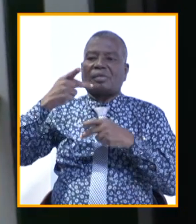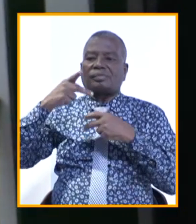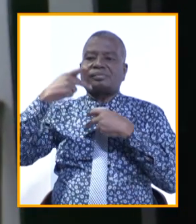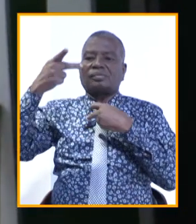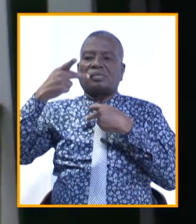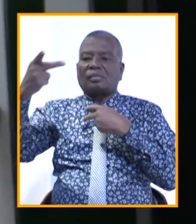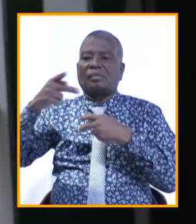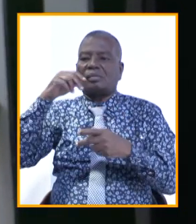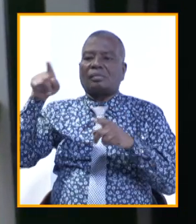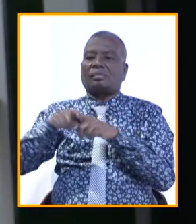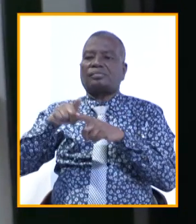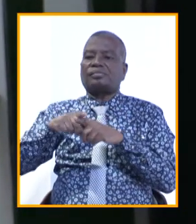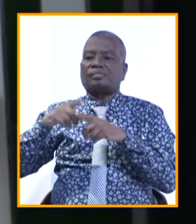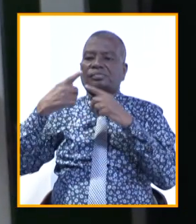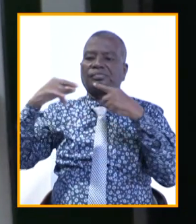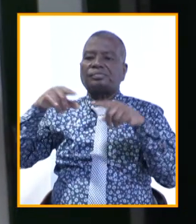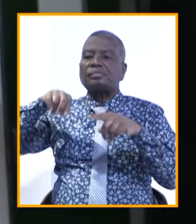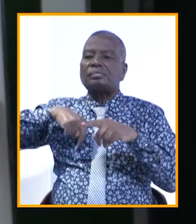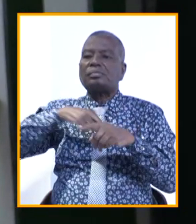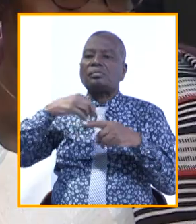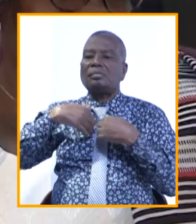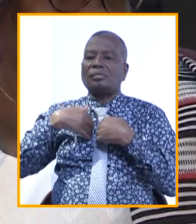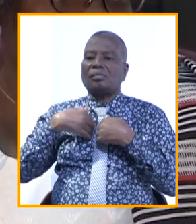comme les citations que nous avons en Occident.